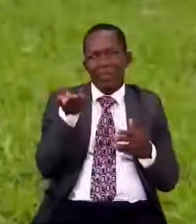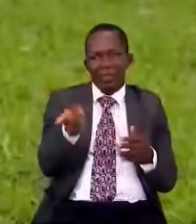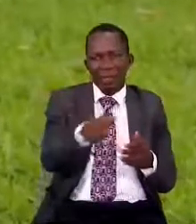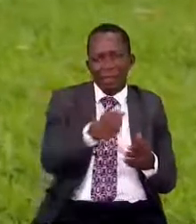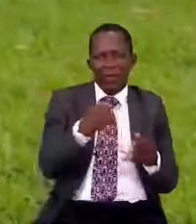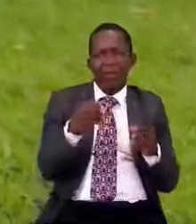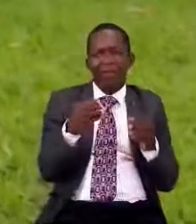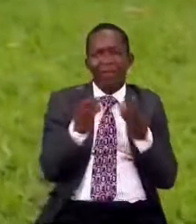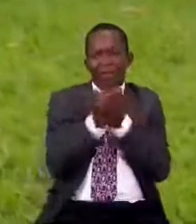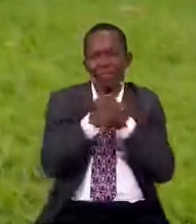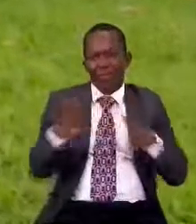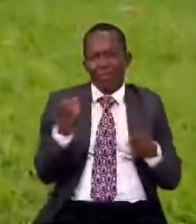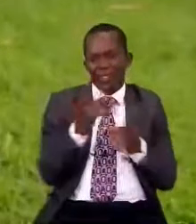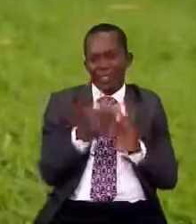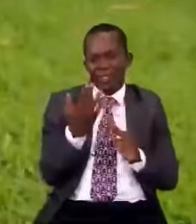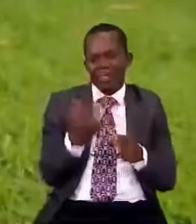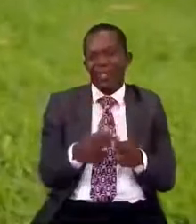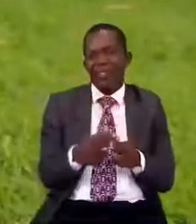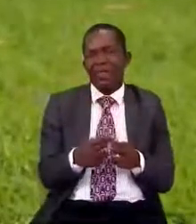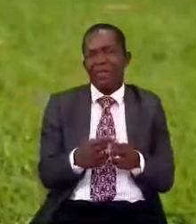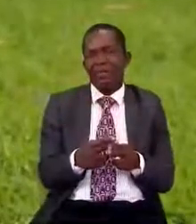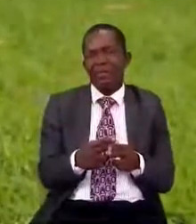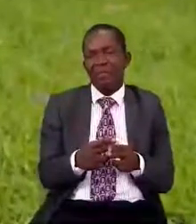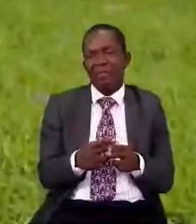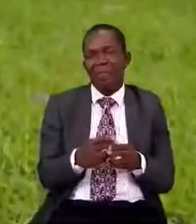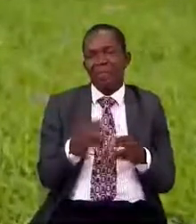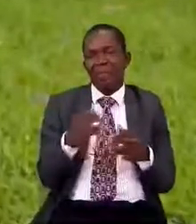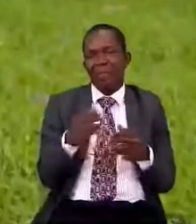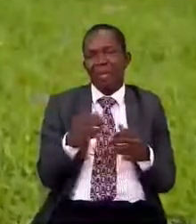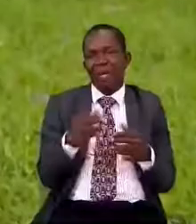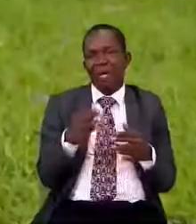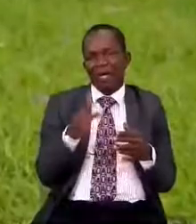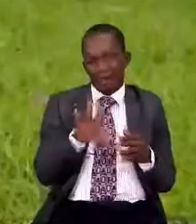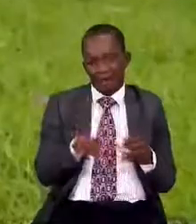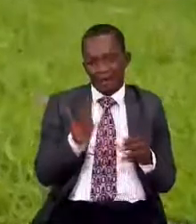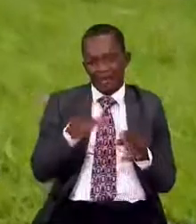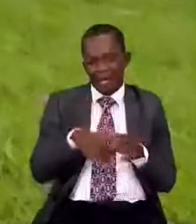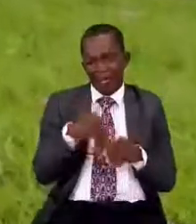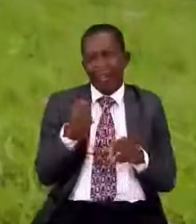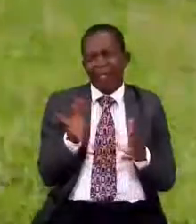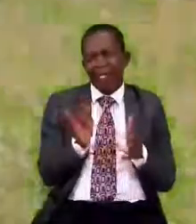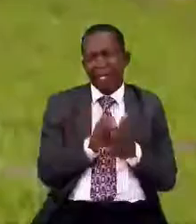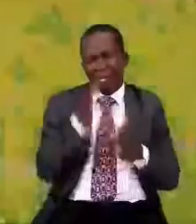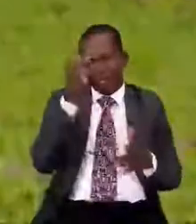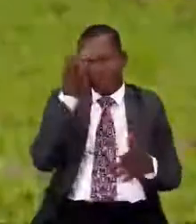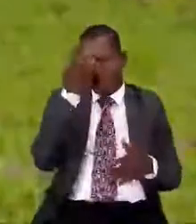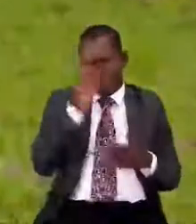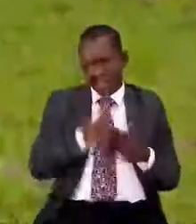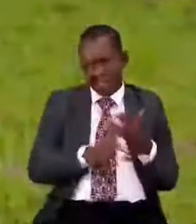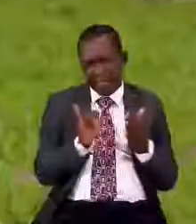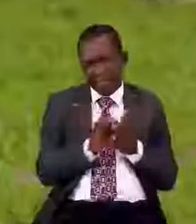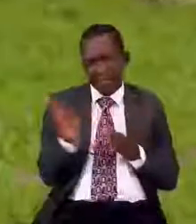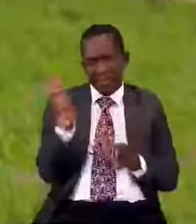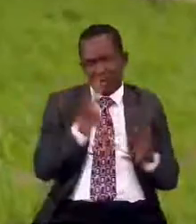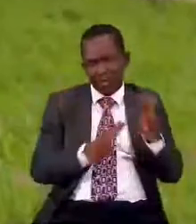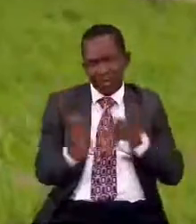Et j'ai retrouvé que la maladie là qui me troublait pendant 6 ans a disparu. Et je ne